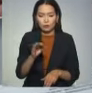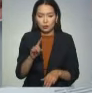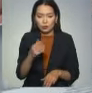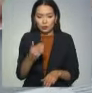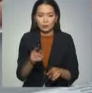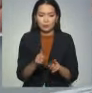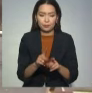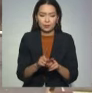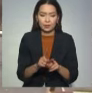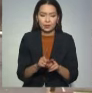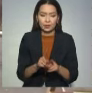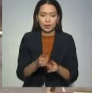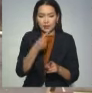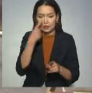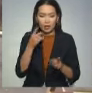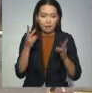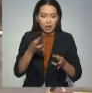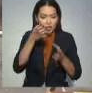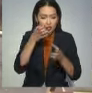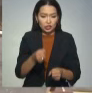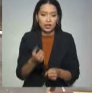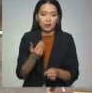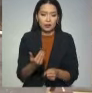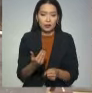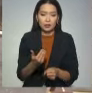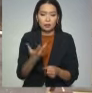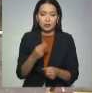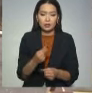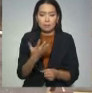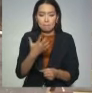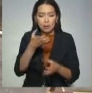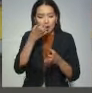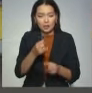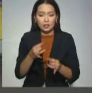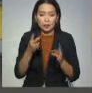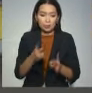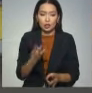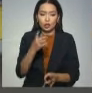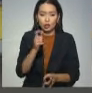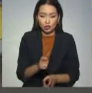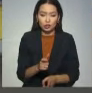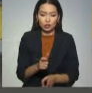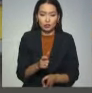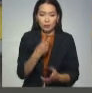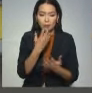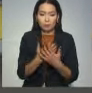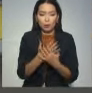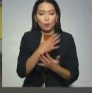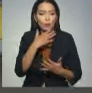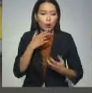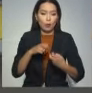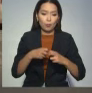«Каргао». Недавняя трагедия на шахте имени Ленина, где погибли 5 горняков и пострадали 4 человека, показала много